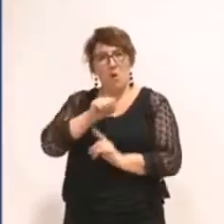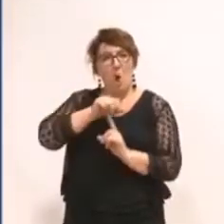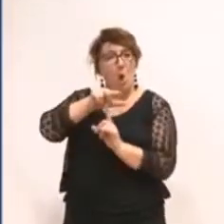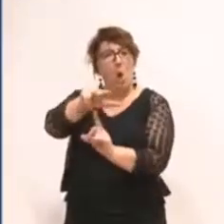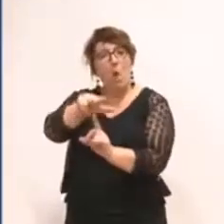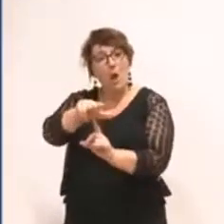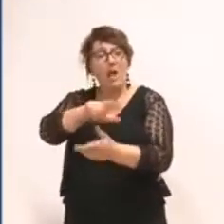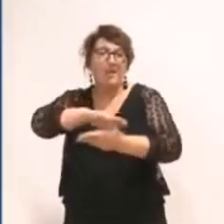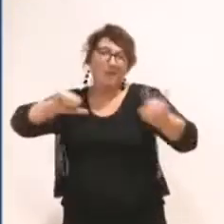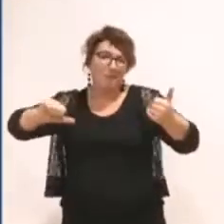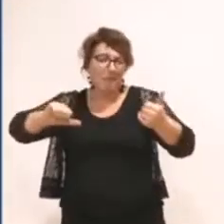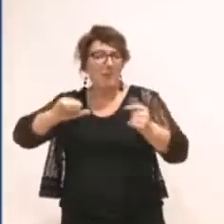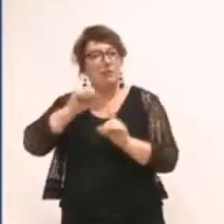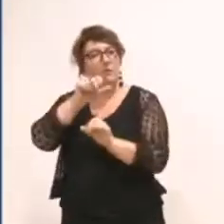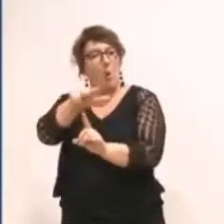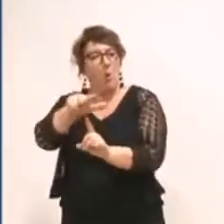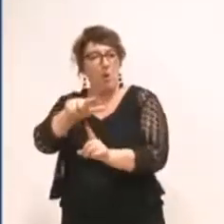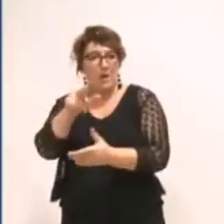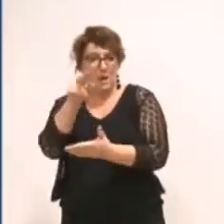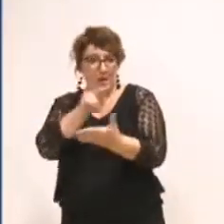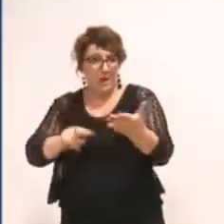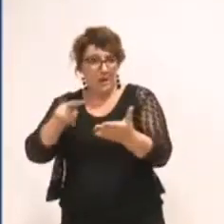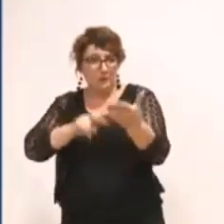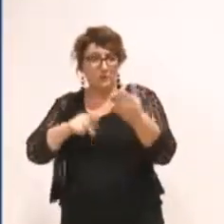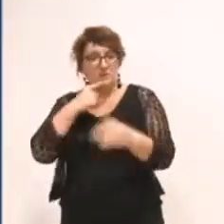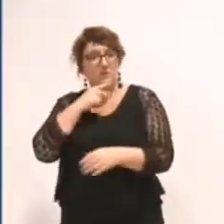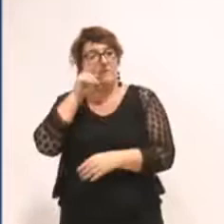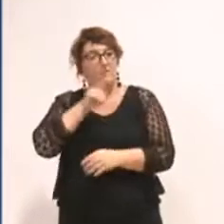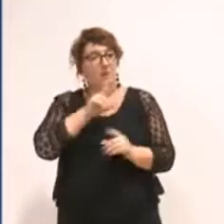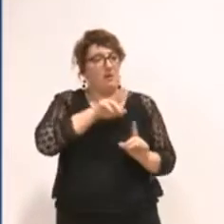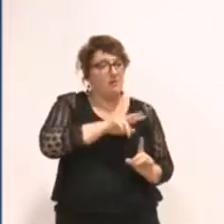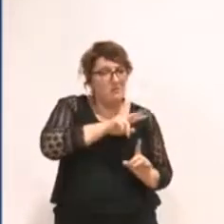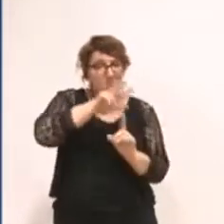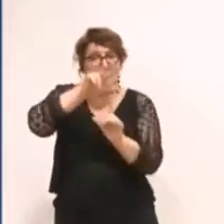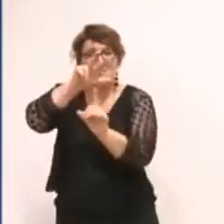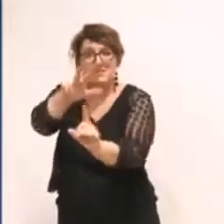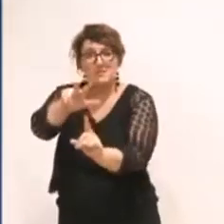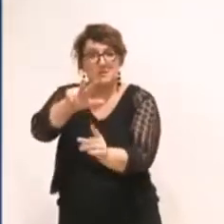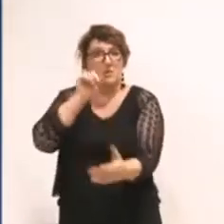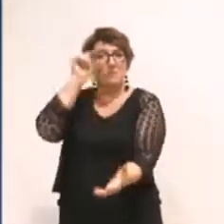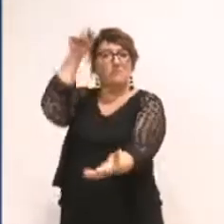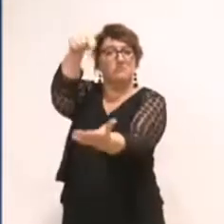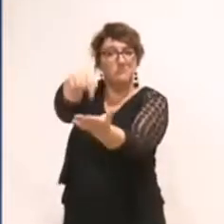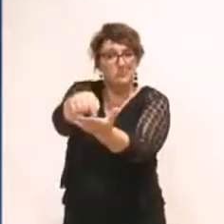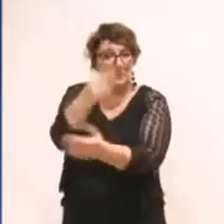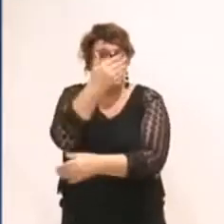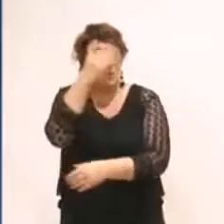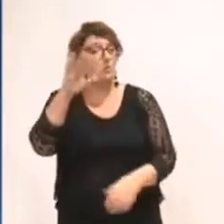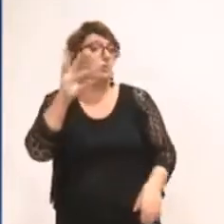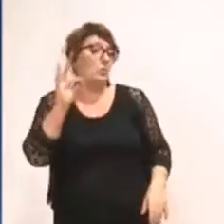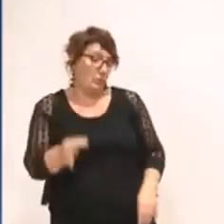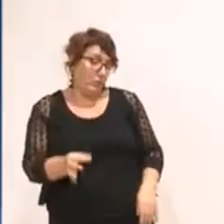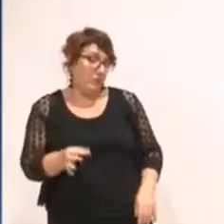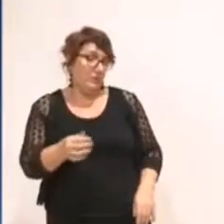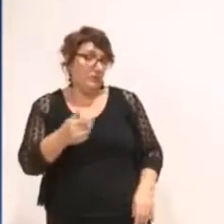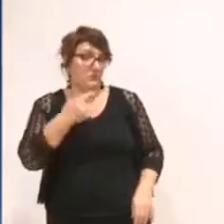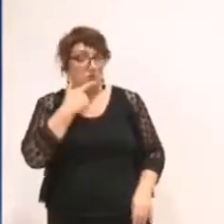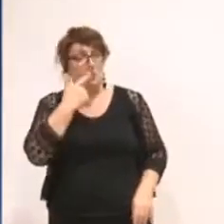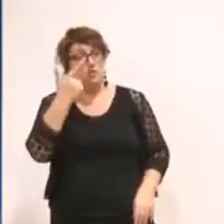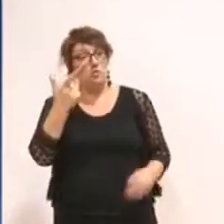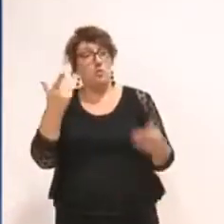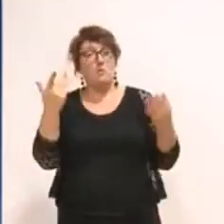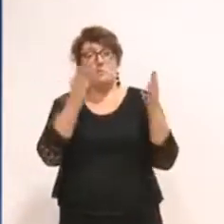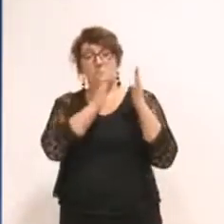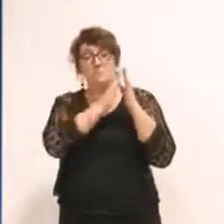même un peu... il y a du tiers-lieu dans le sens où, d'abord, ça veut bien dire qu'il y a 2 bibliothèques qui sont